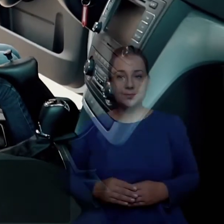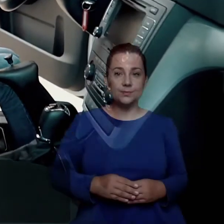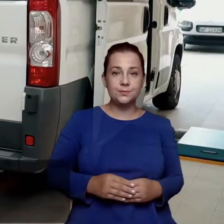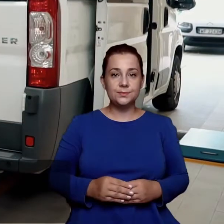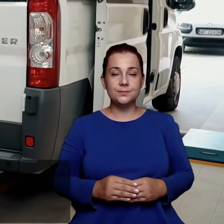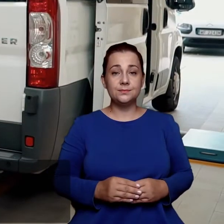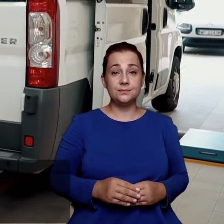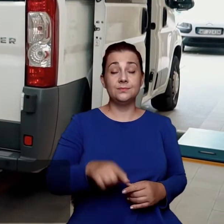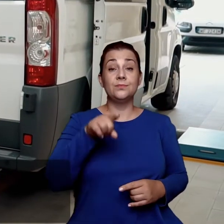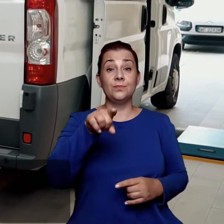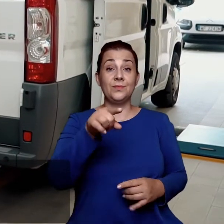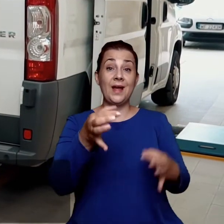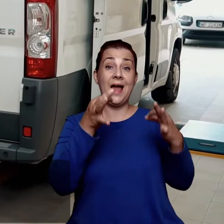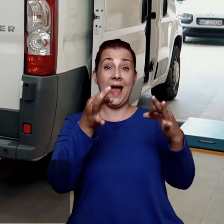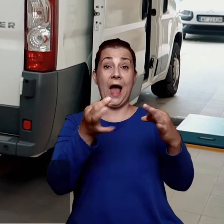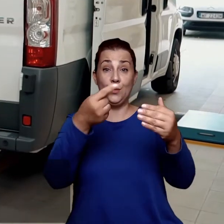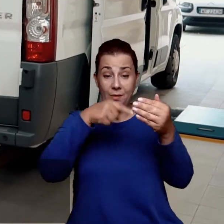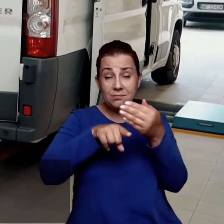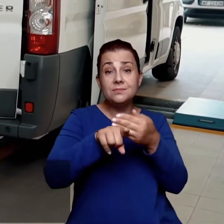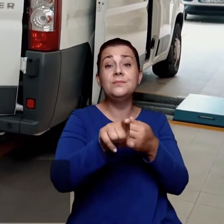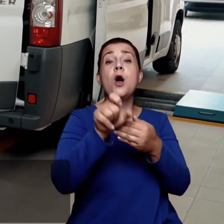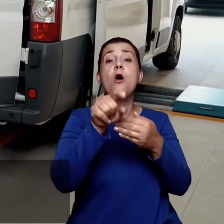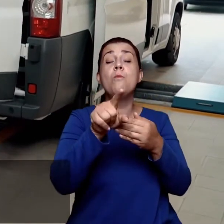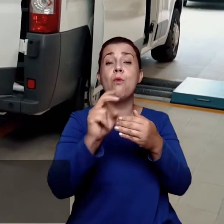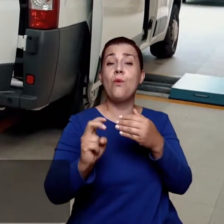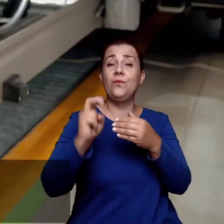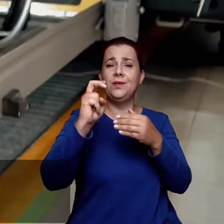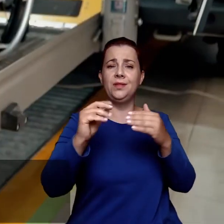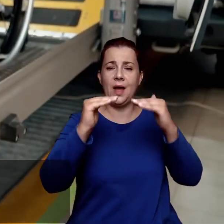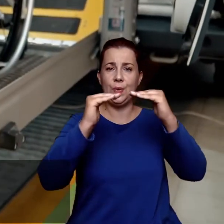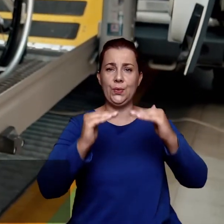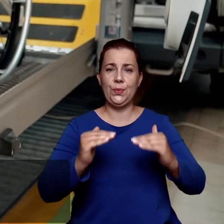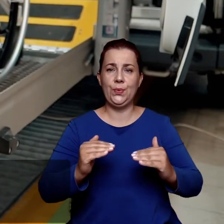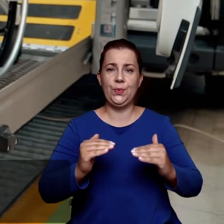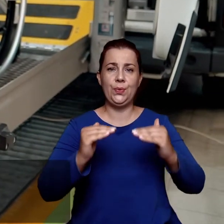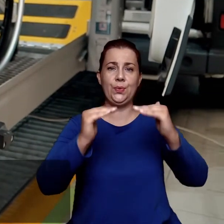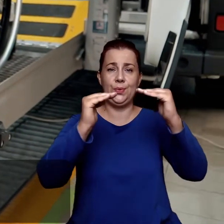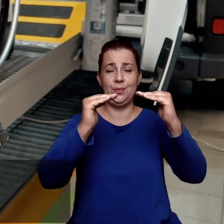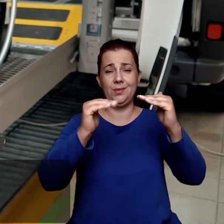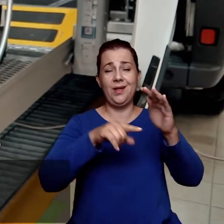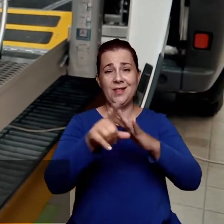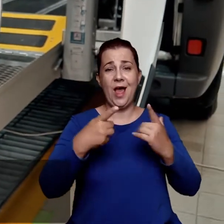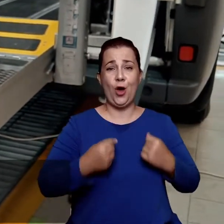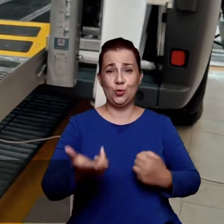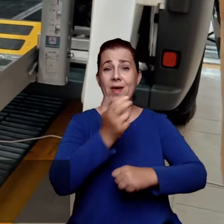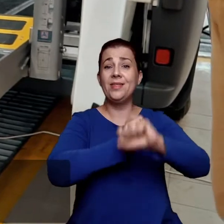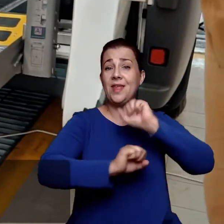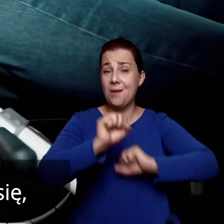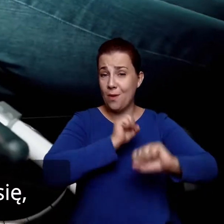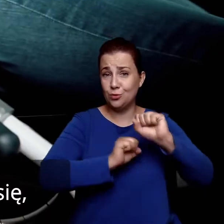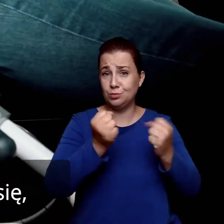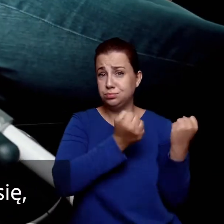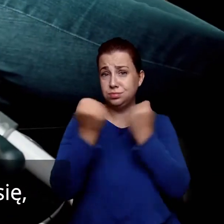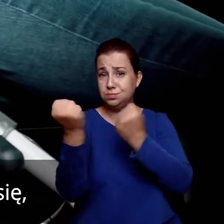W prezentowanym pojeździe mamy zainstalowaną windę, która służy do przewozu osób niepełnosprawnych. Również w środku